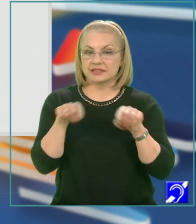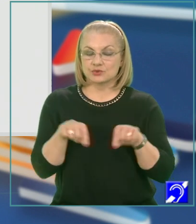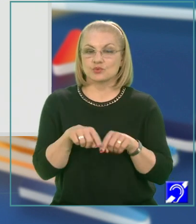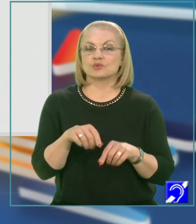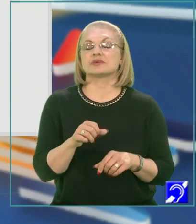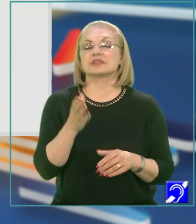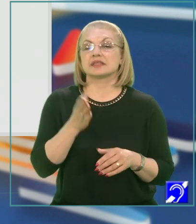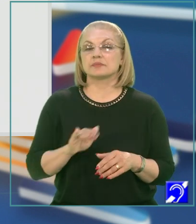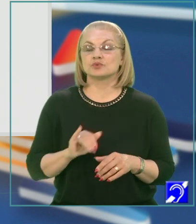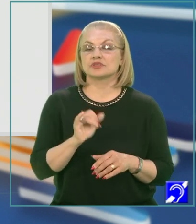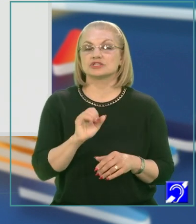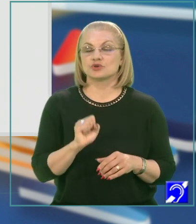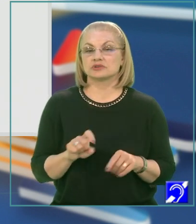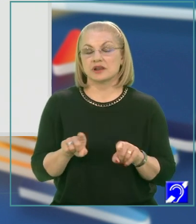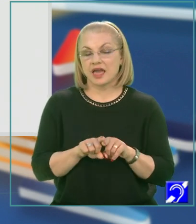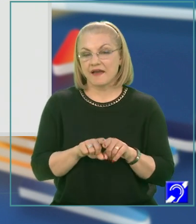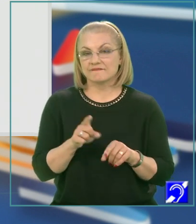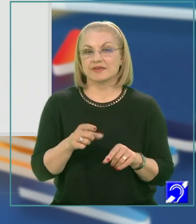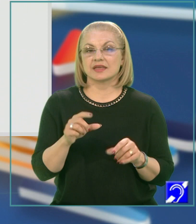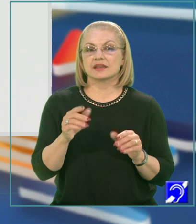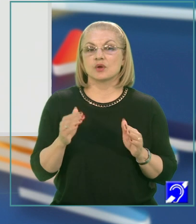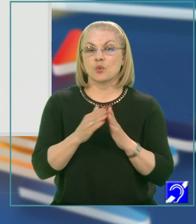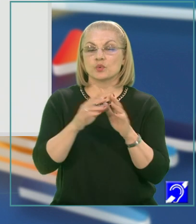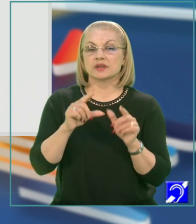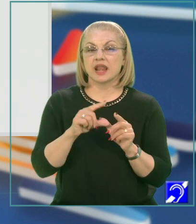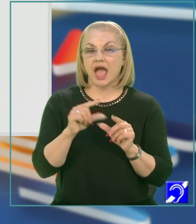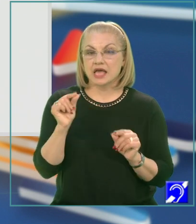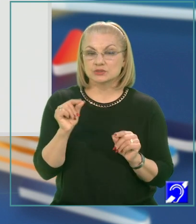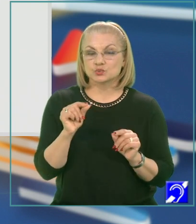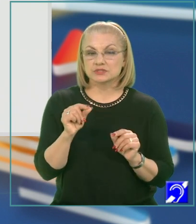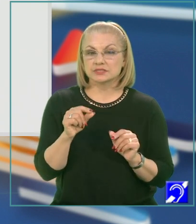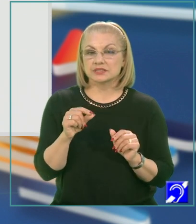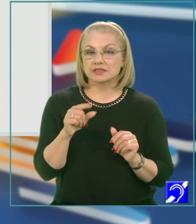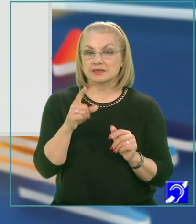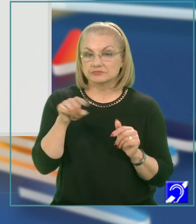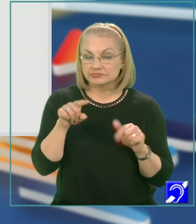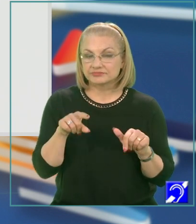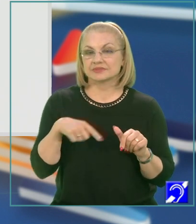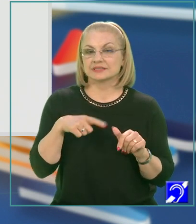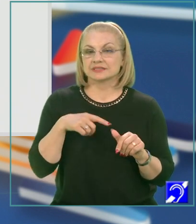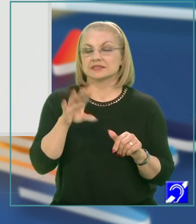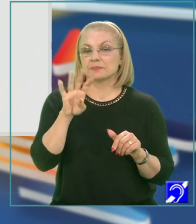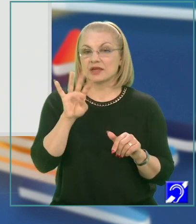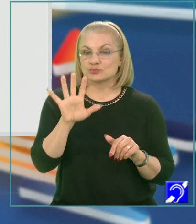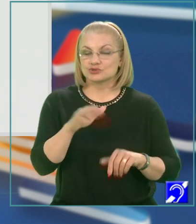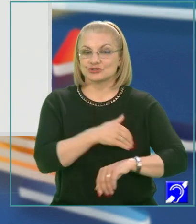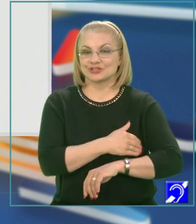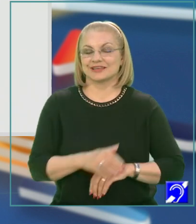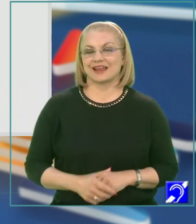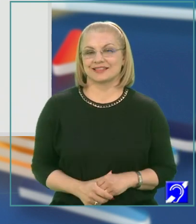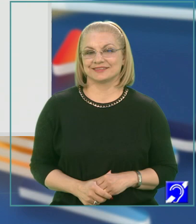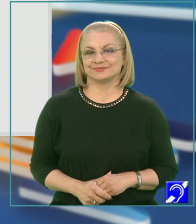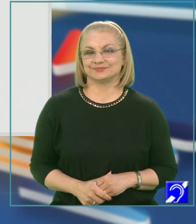ca atare și unghiurile ascuțite ale acestuia au tot 45